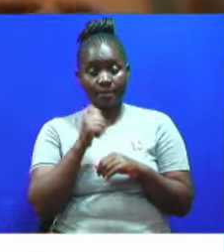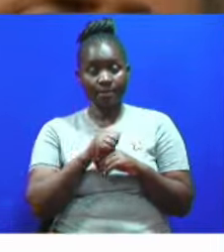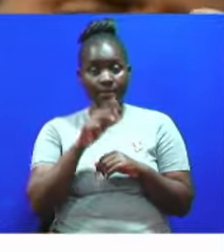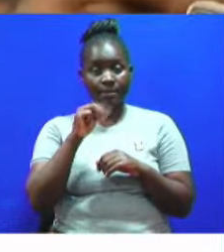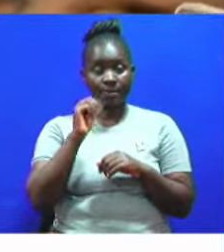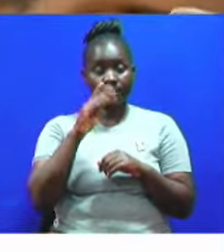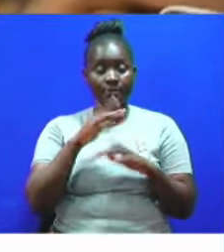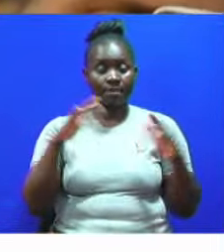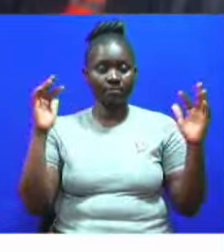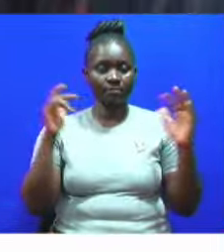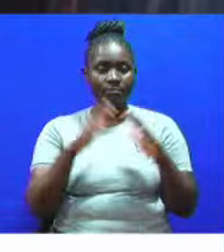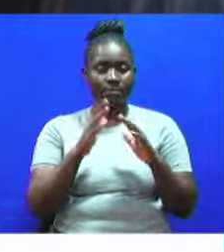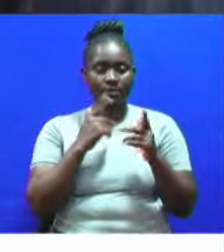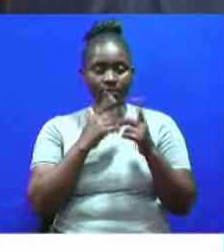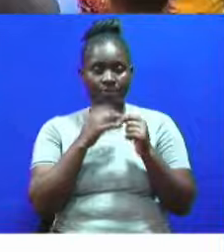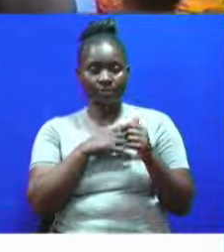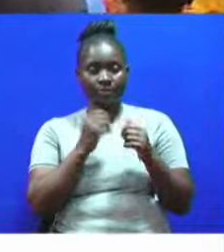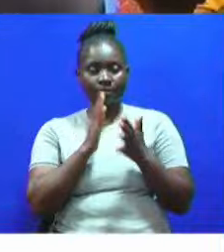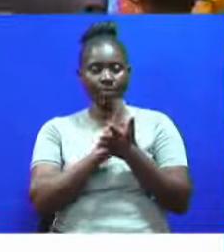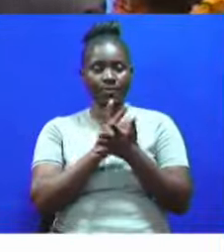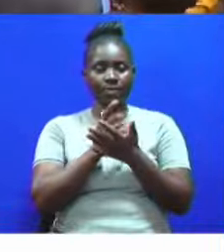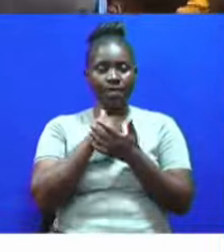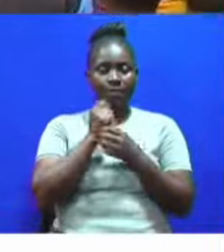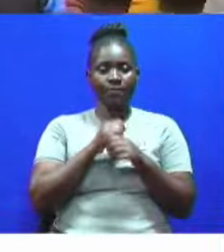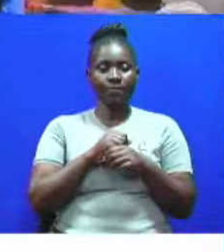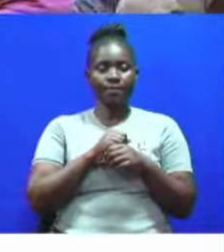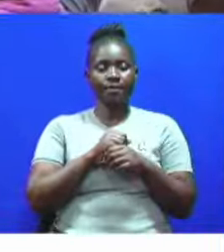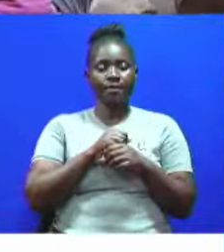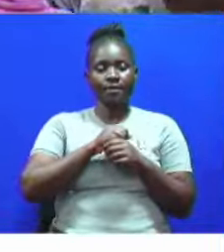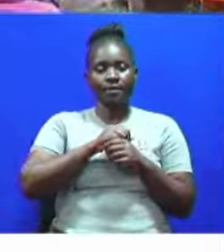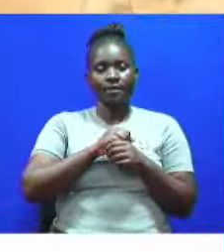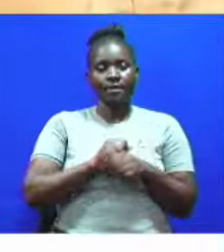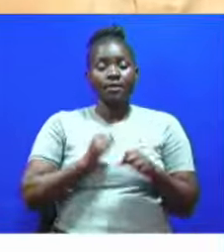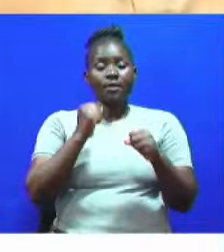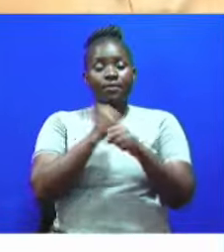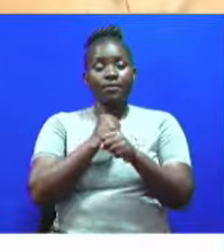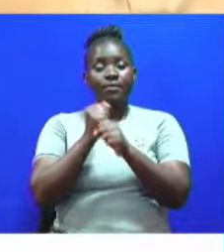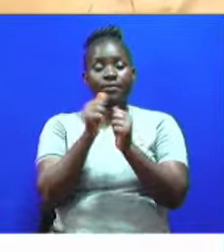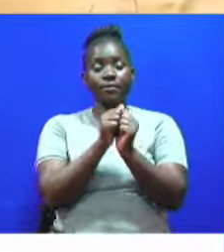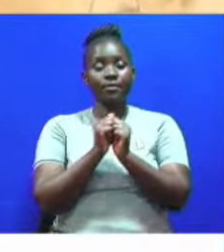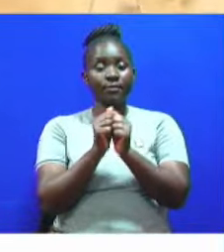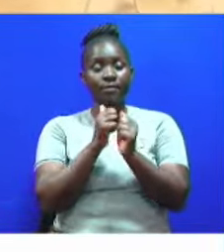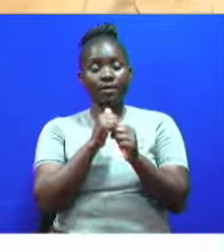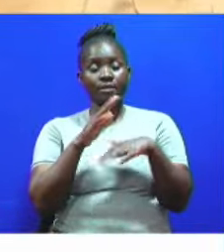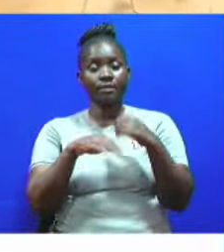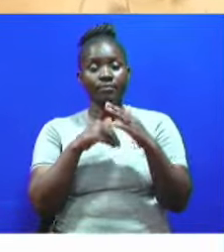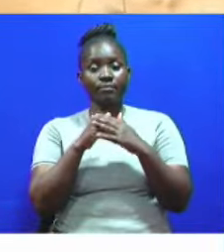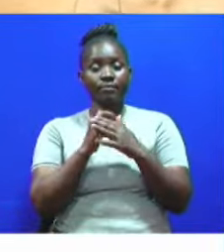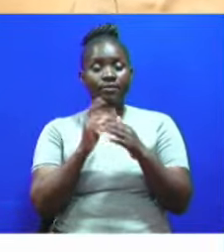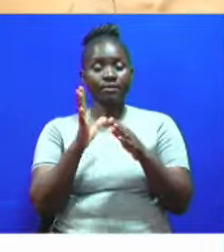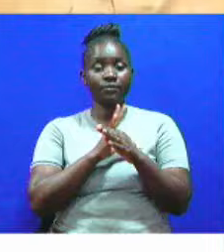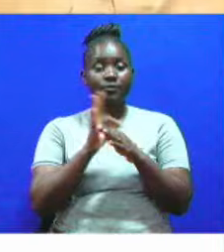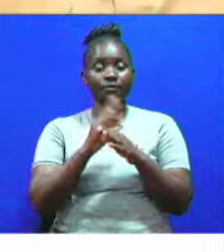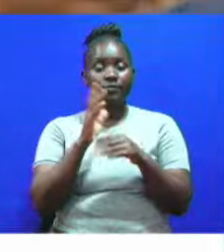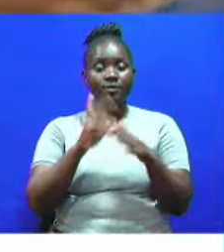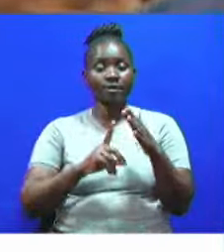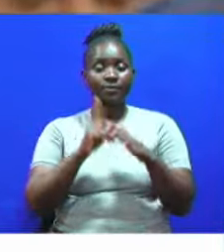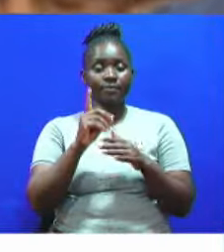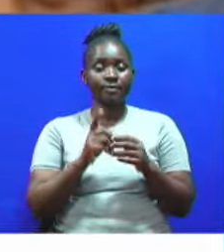bataikirana ase bono egati ya baraibali ya baikirana basaba obwamo ase abaraibonsi eliogo ikirani ya amagendero